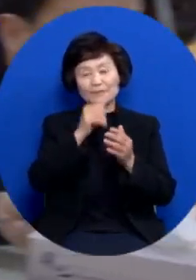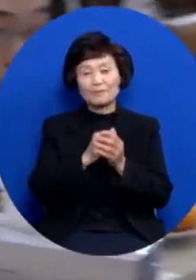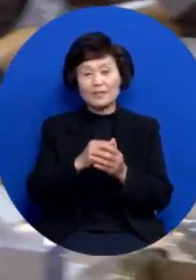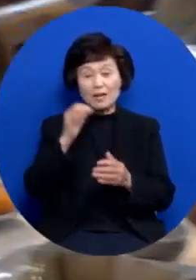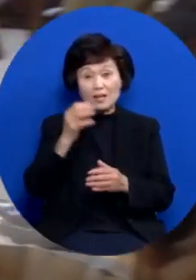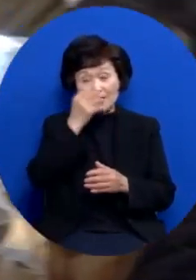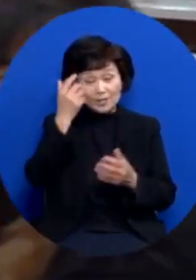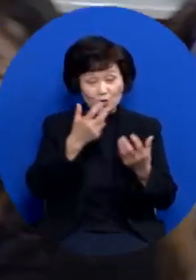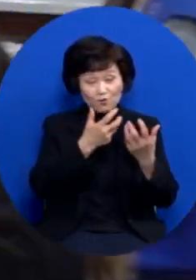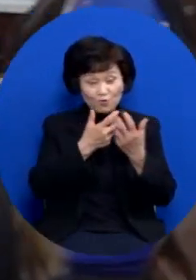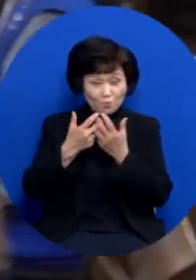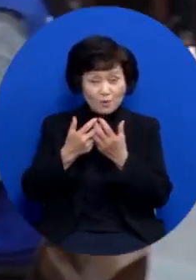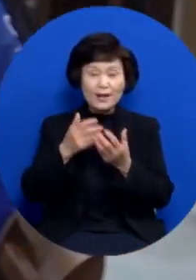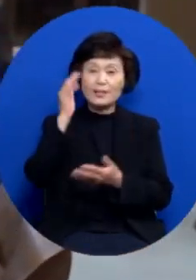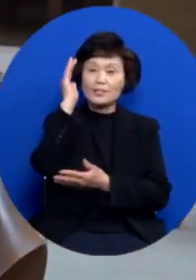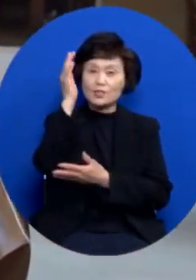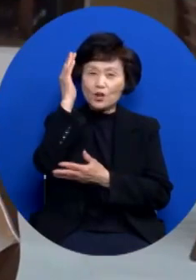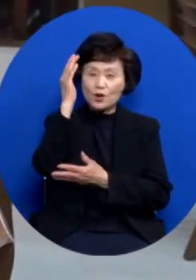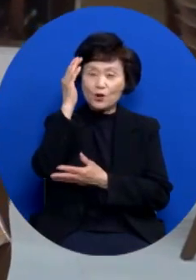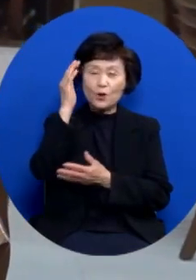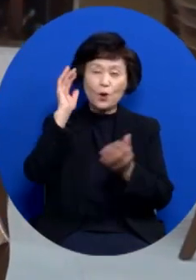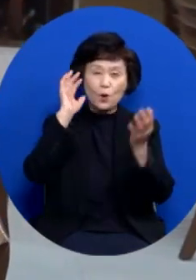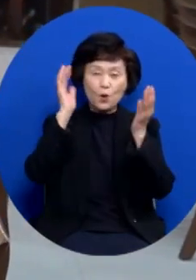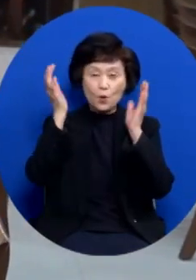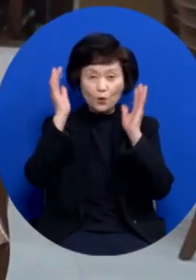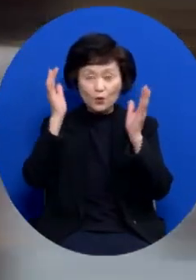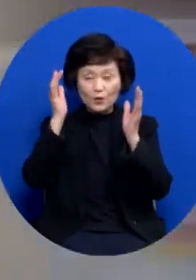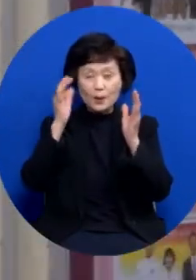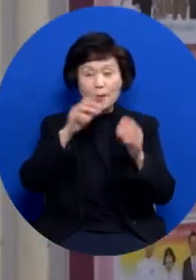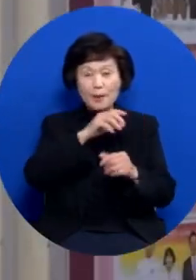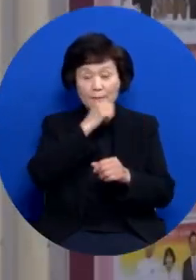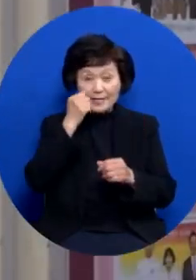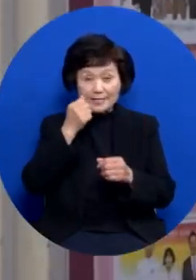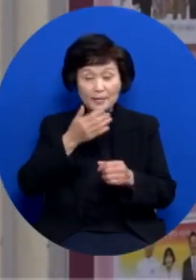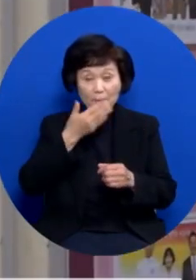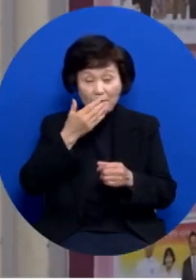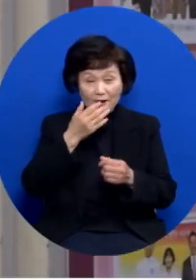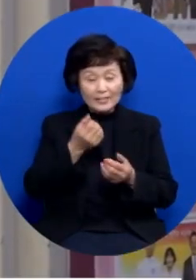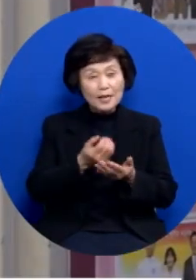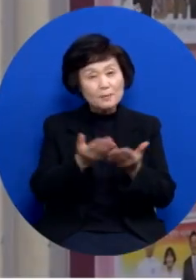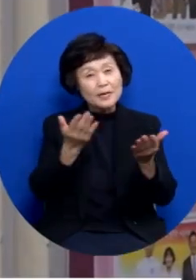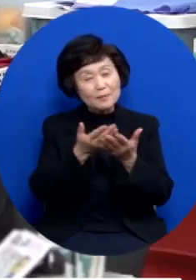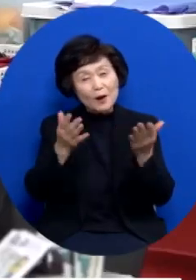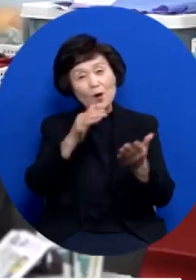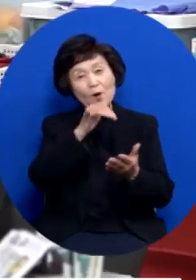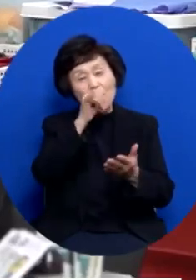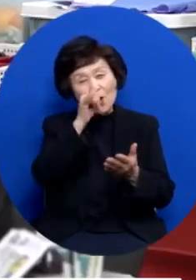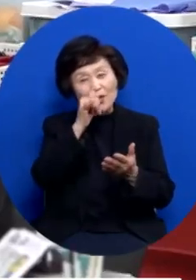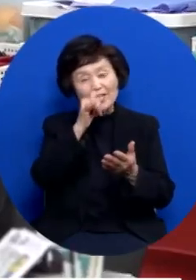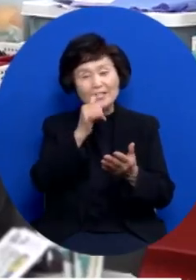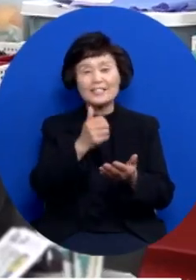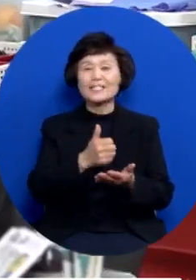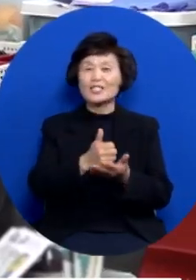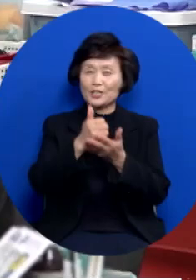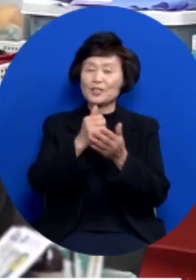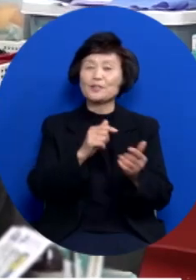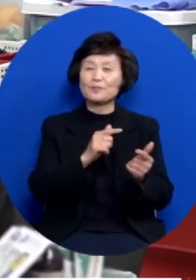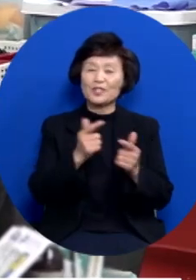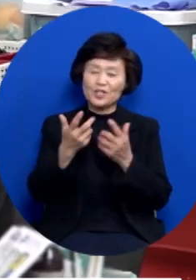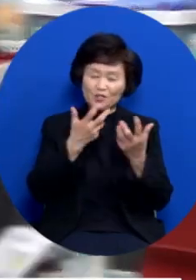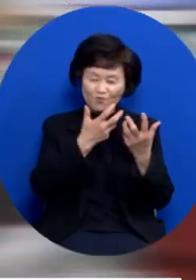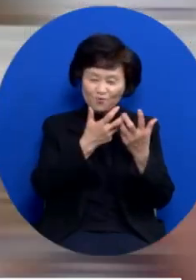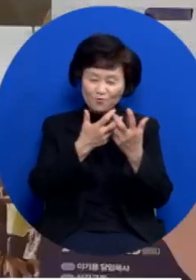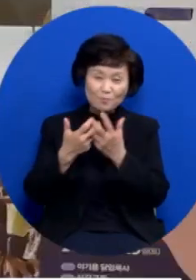충만한 설교와 공연, 맛있는 식사를 대접하고 건강 상태까지 챙기는 세심한 배려와 섬김이